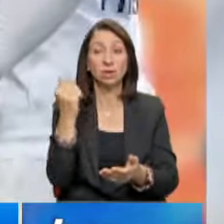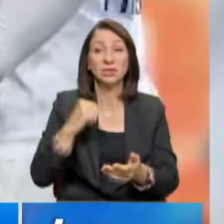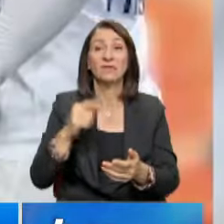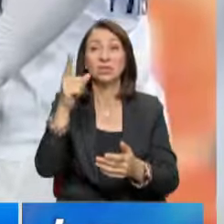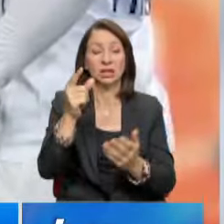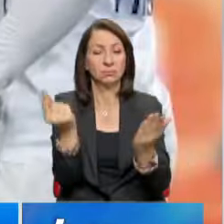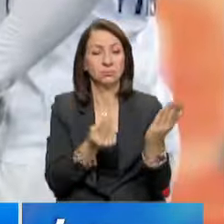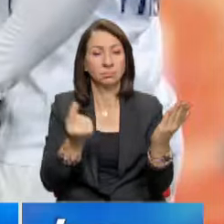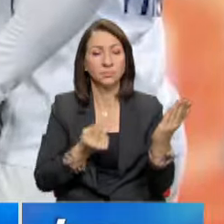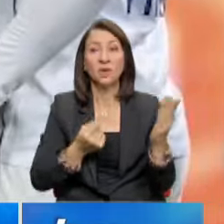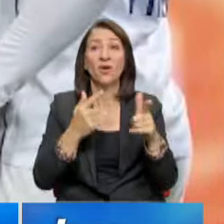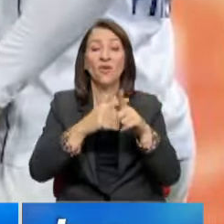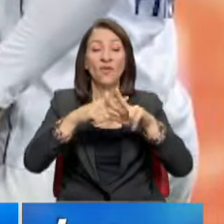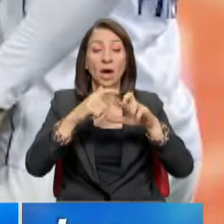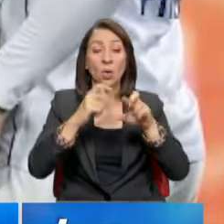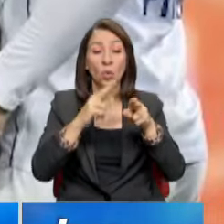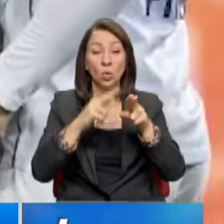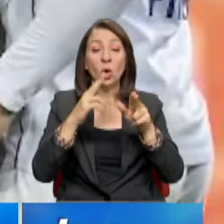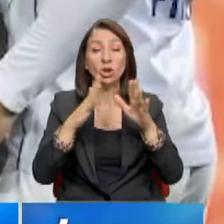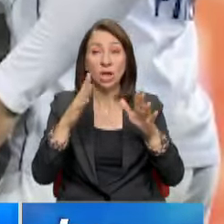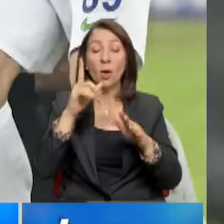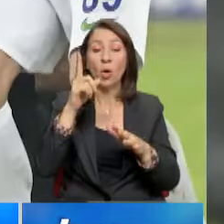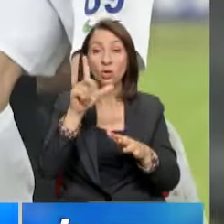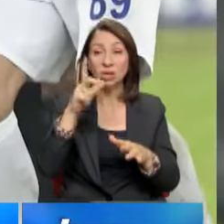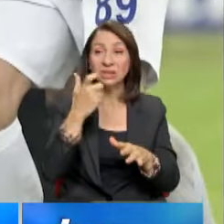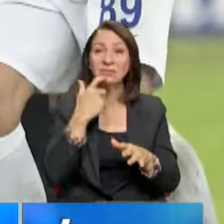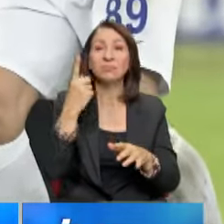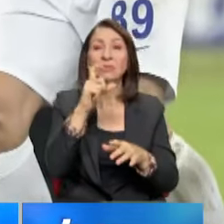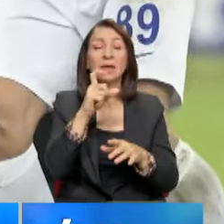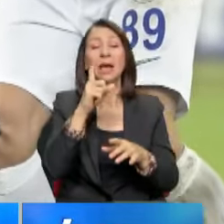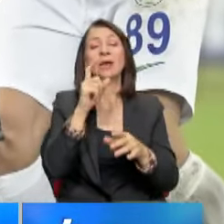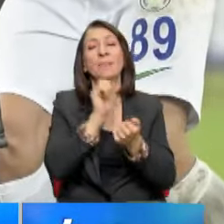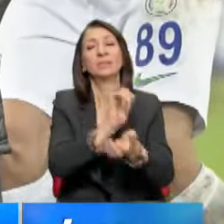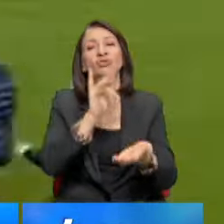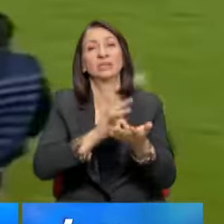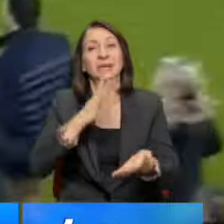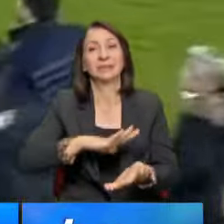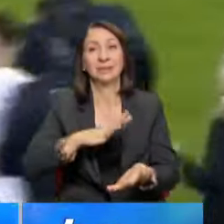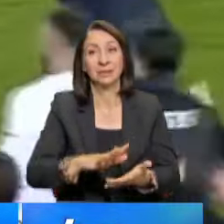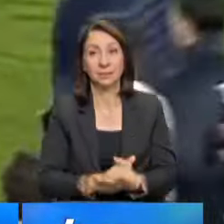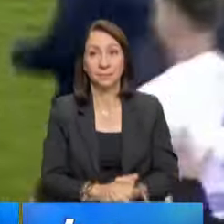Savcı mütalasında Faruk Koca'nın 13 yıl 1 ay 15 güne kadar hapiste cezalandırılmasını talep etti.